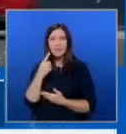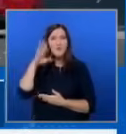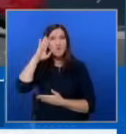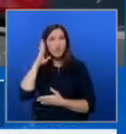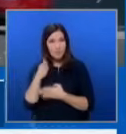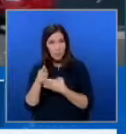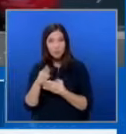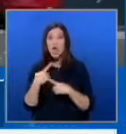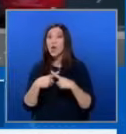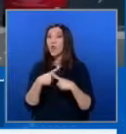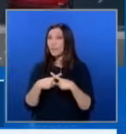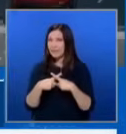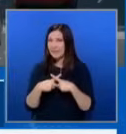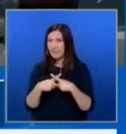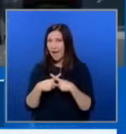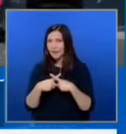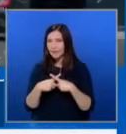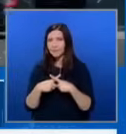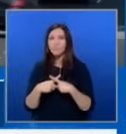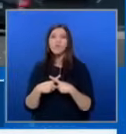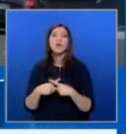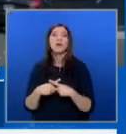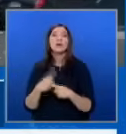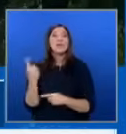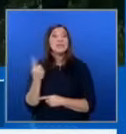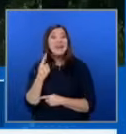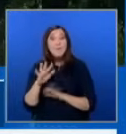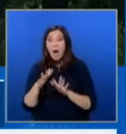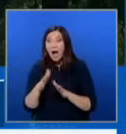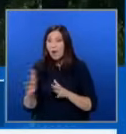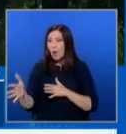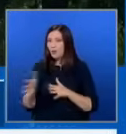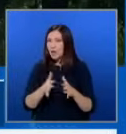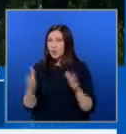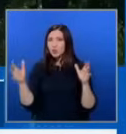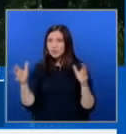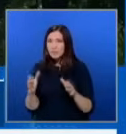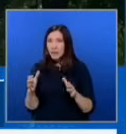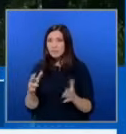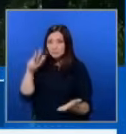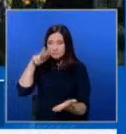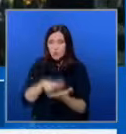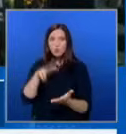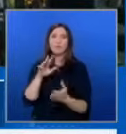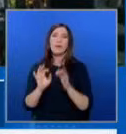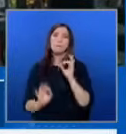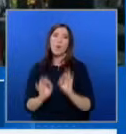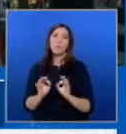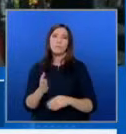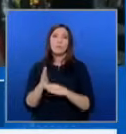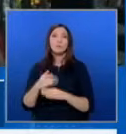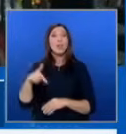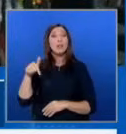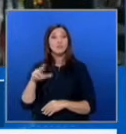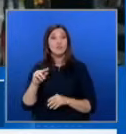военна помощ, а и хуманитарна такава, но само ако Народното събрание одобри подобна помощ.